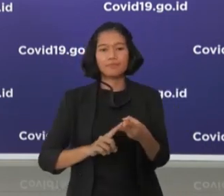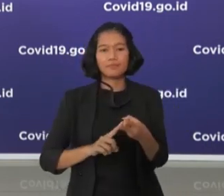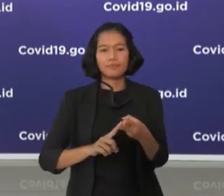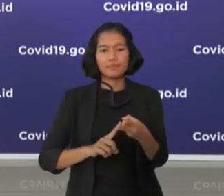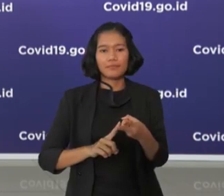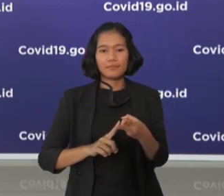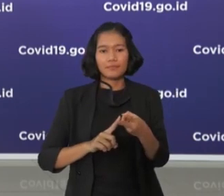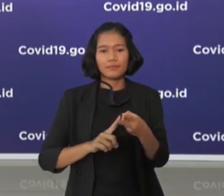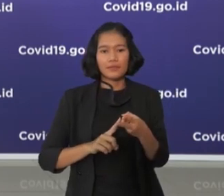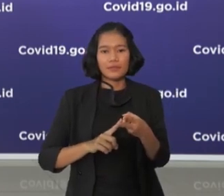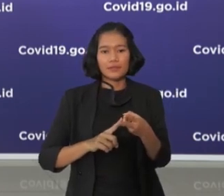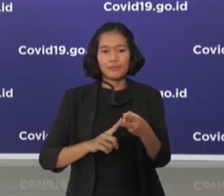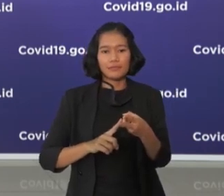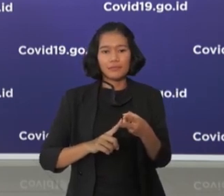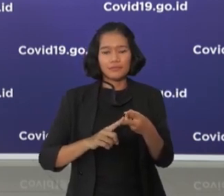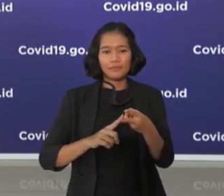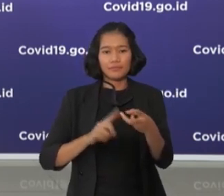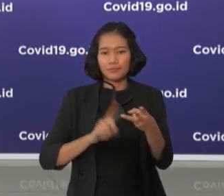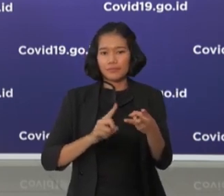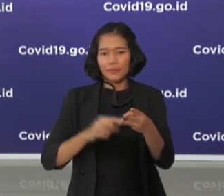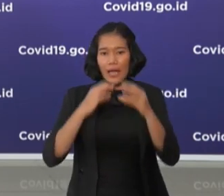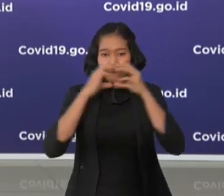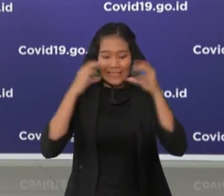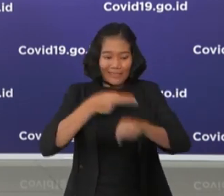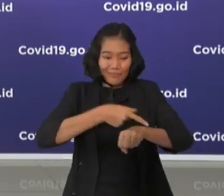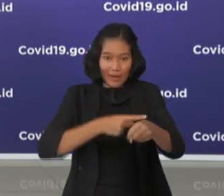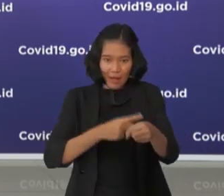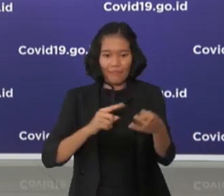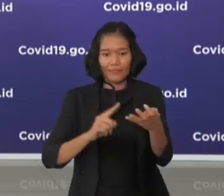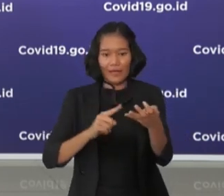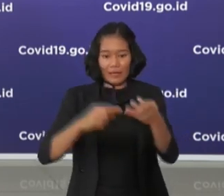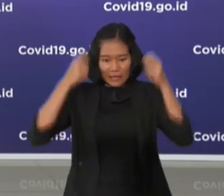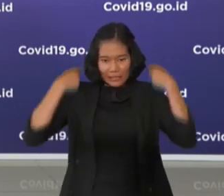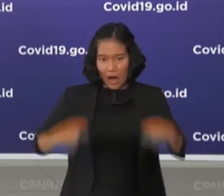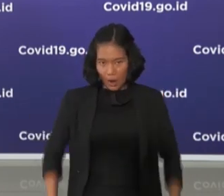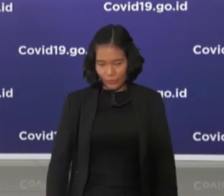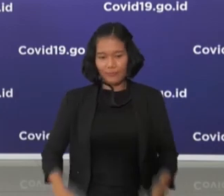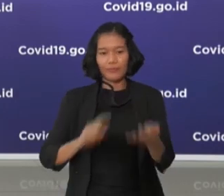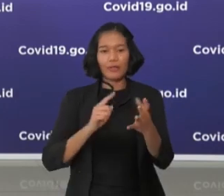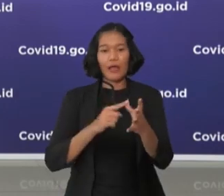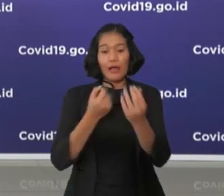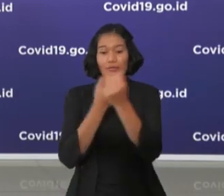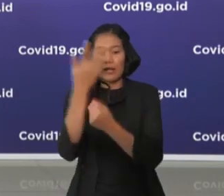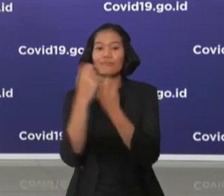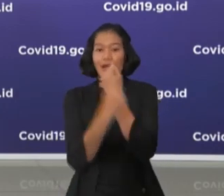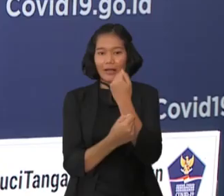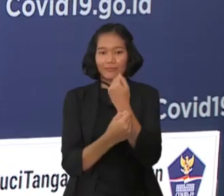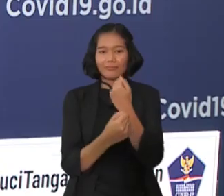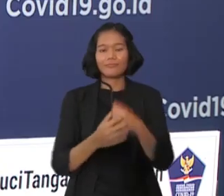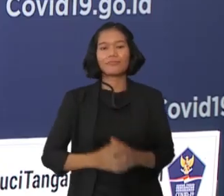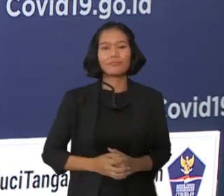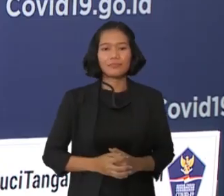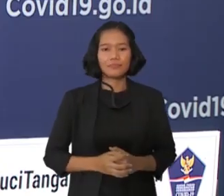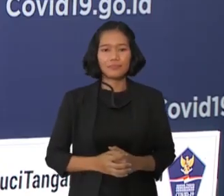pengaman atau Google masker bedah gaun sarung tangan sekali pakai